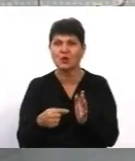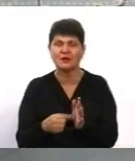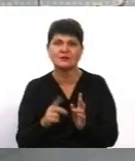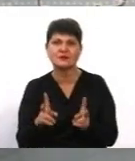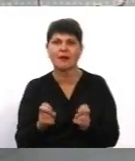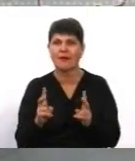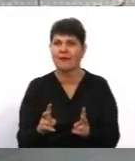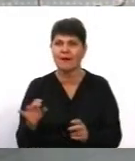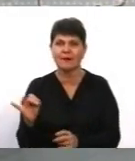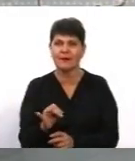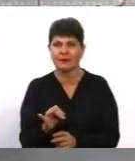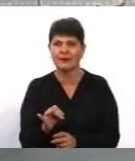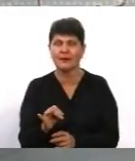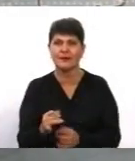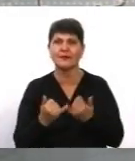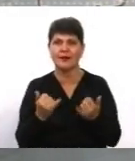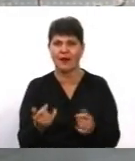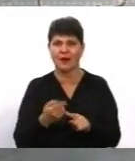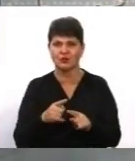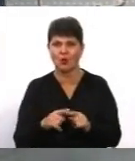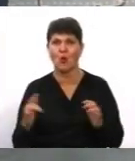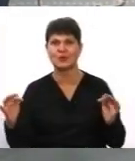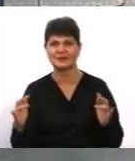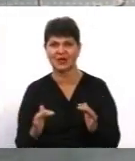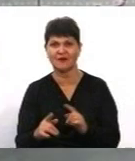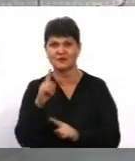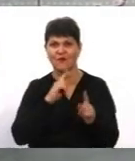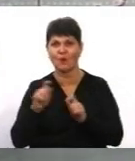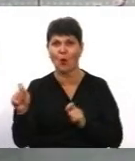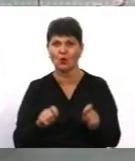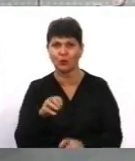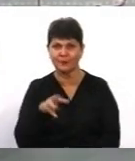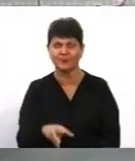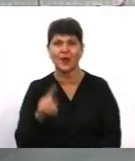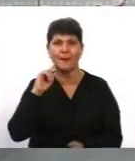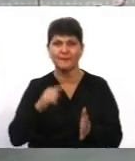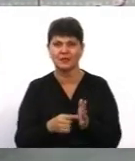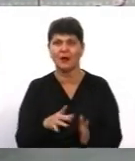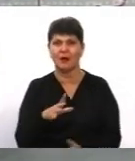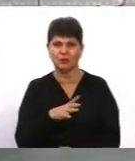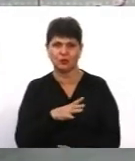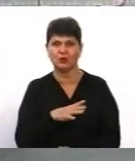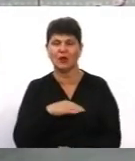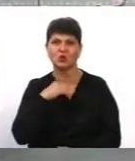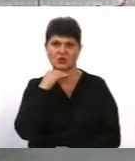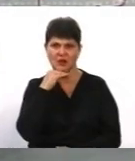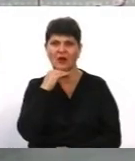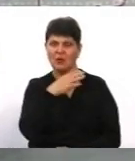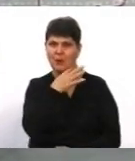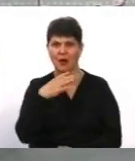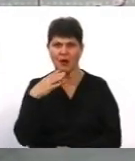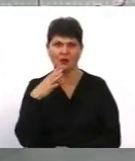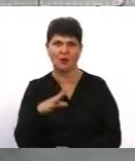от саме задля того взагалі збирався форум. Я думаю, що мета була досягнена, бо достатньо багато було